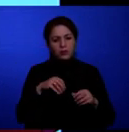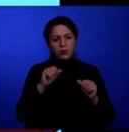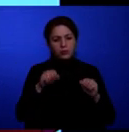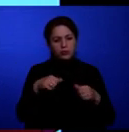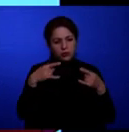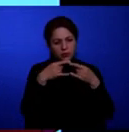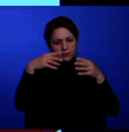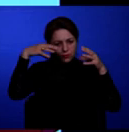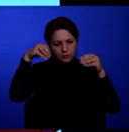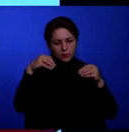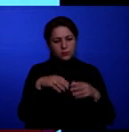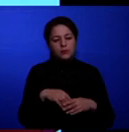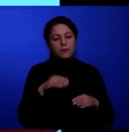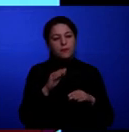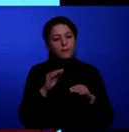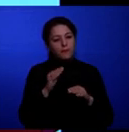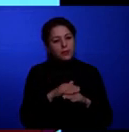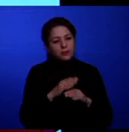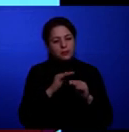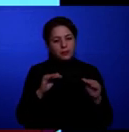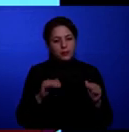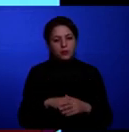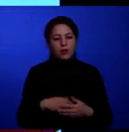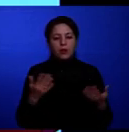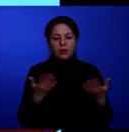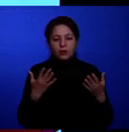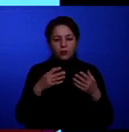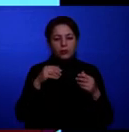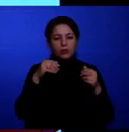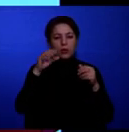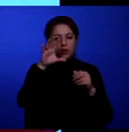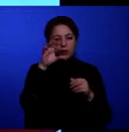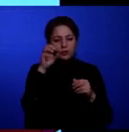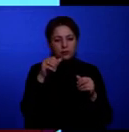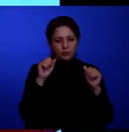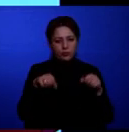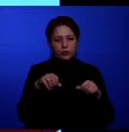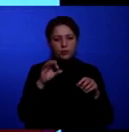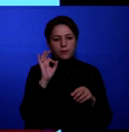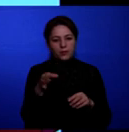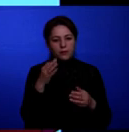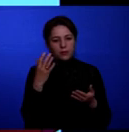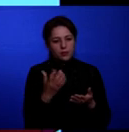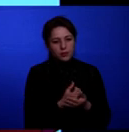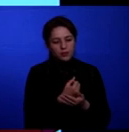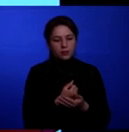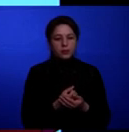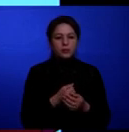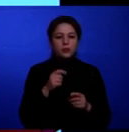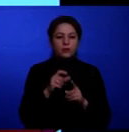телевизор молодцы ребятки какой картинке мы можем правильно подобрать главу погасить